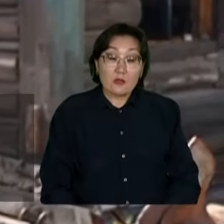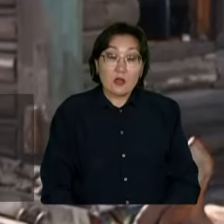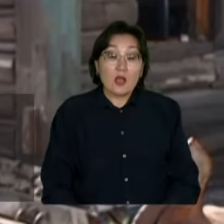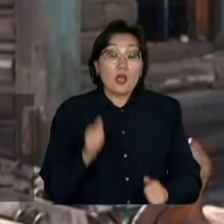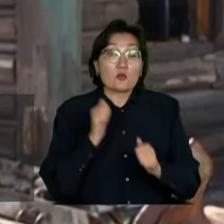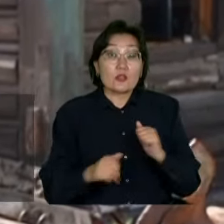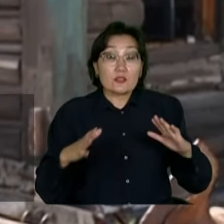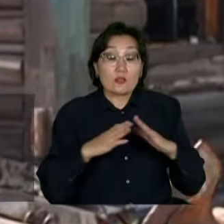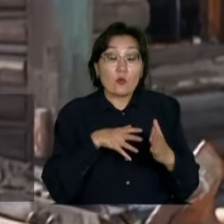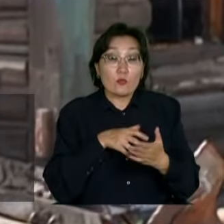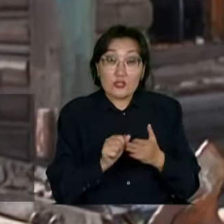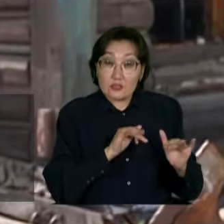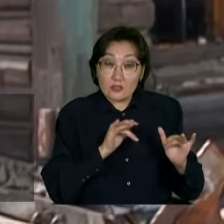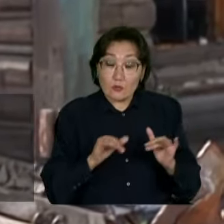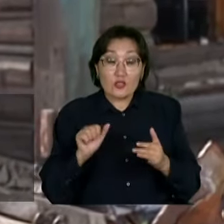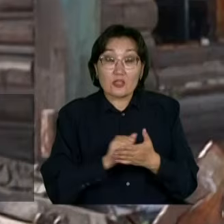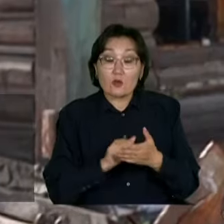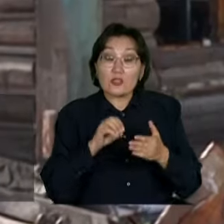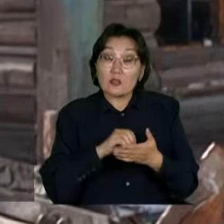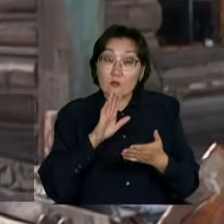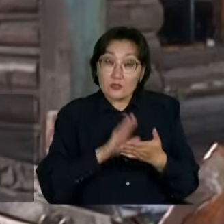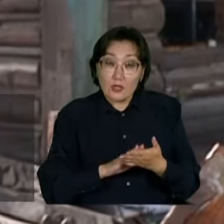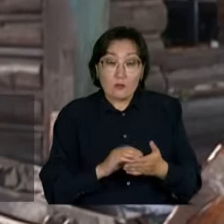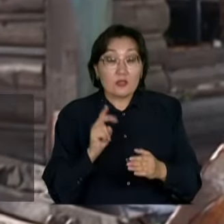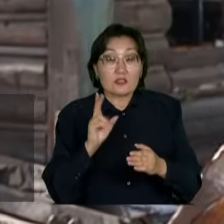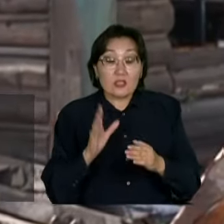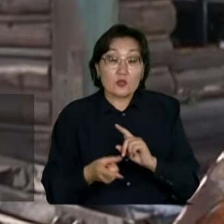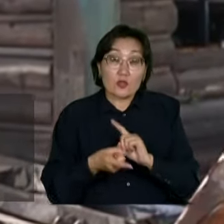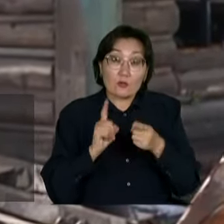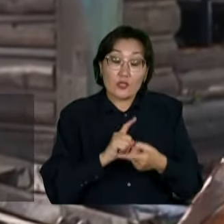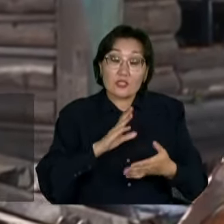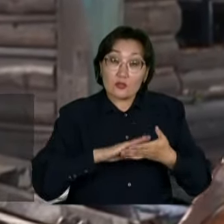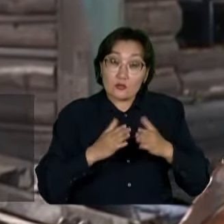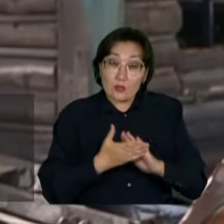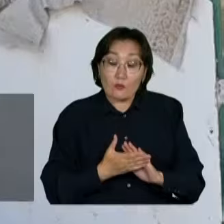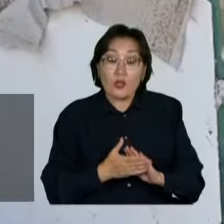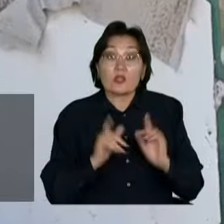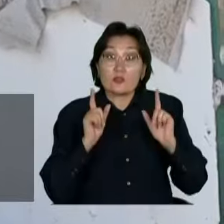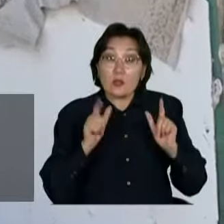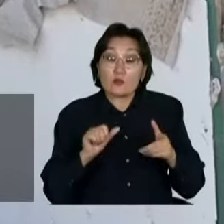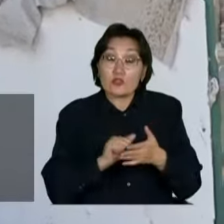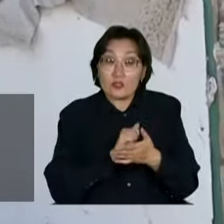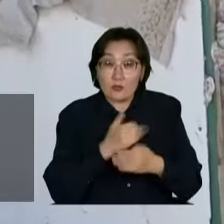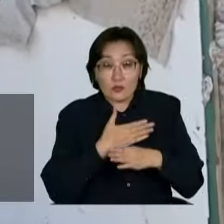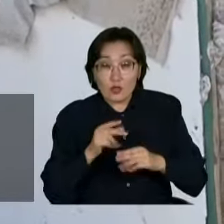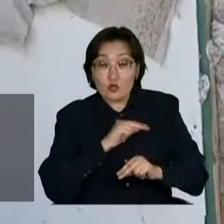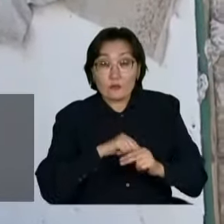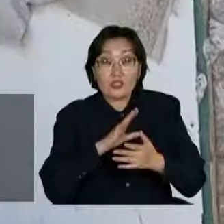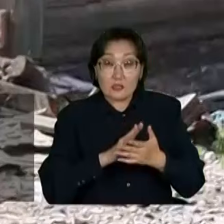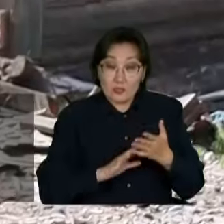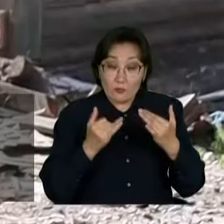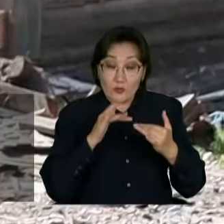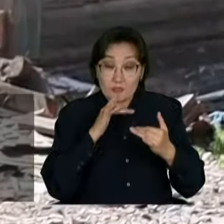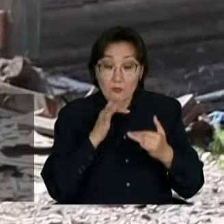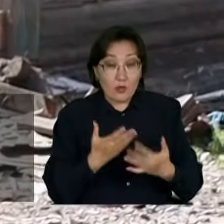Әр үйді бұзу процесі бойынша акт тіркейміз. Бұл пәтерге алмасу келісім шартын мақұлдайтын құжат. Арғарай жұмыс жалғасып жатыр.